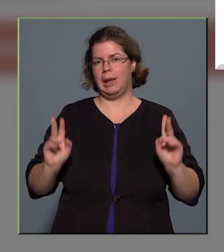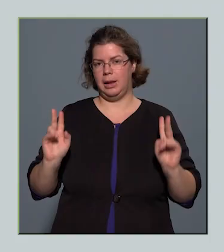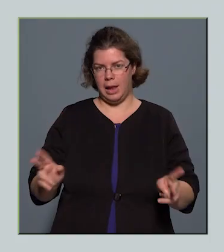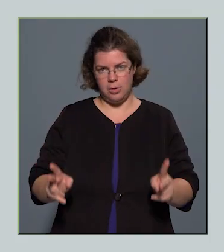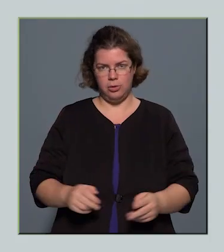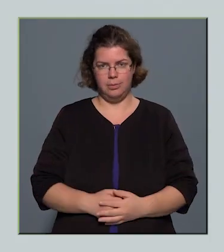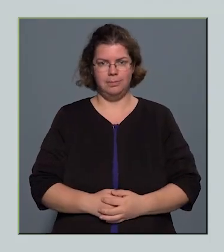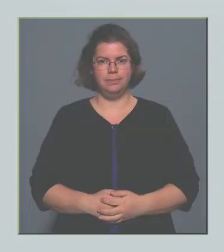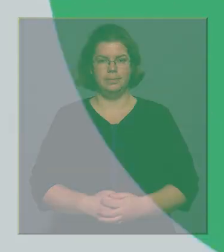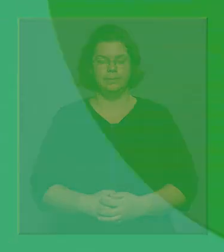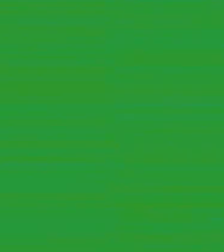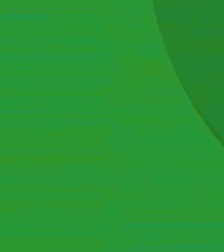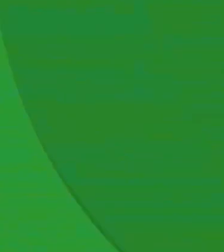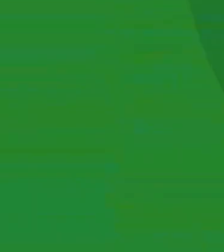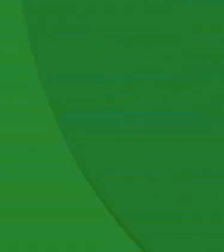lehessen.